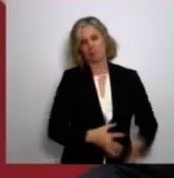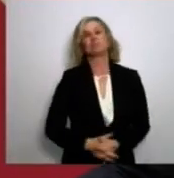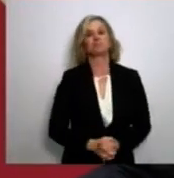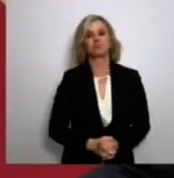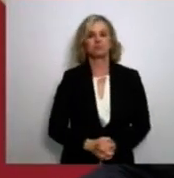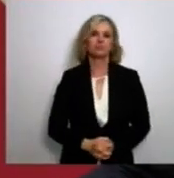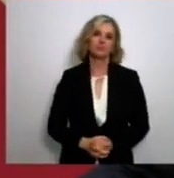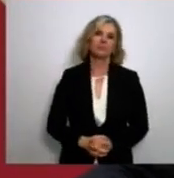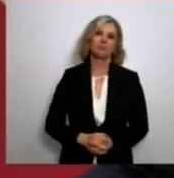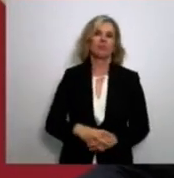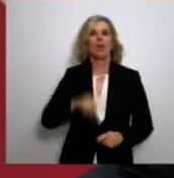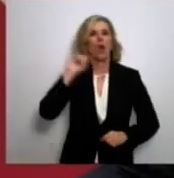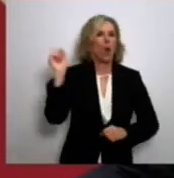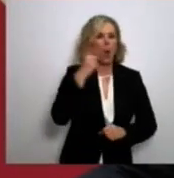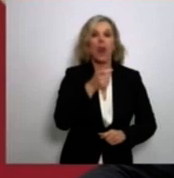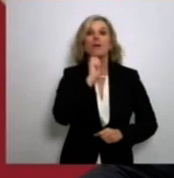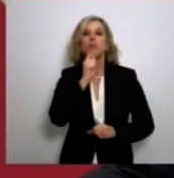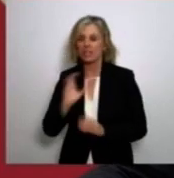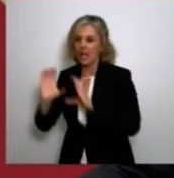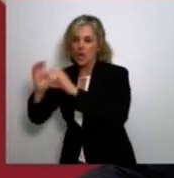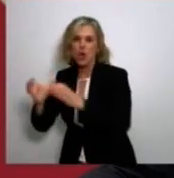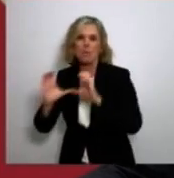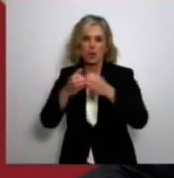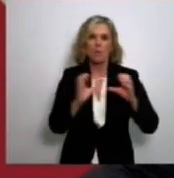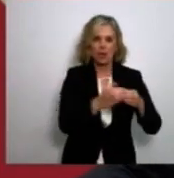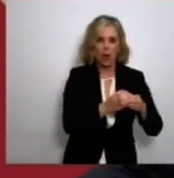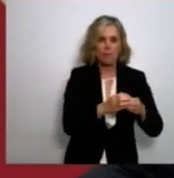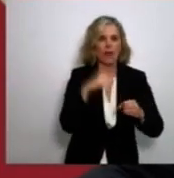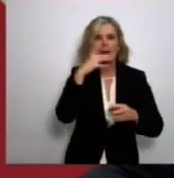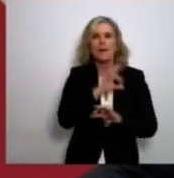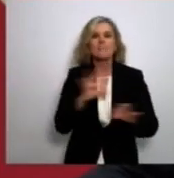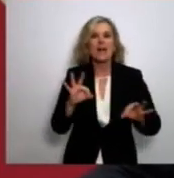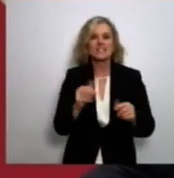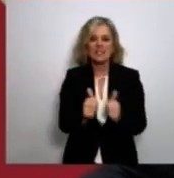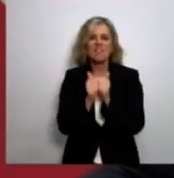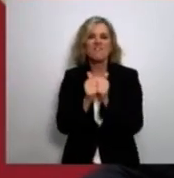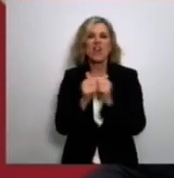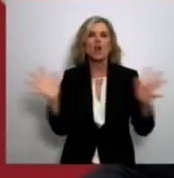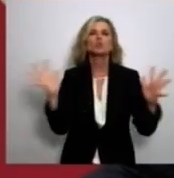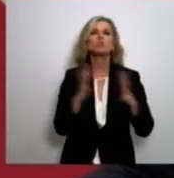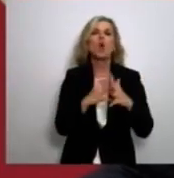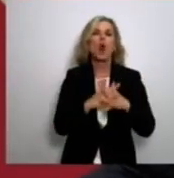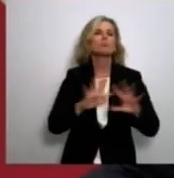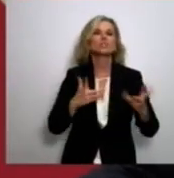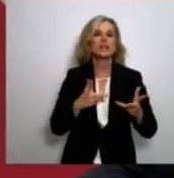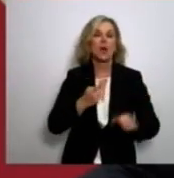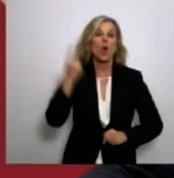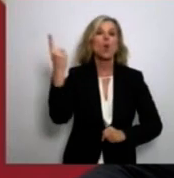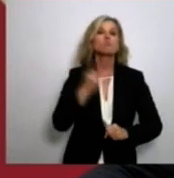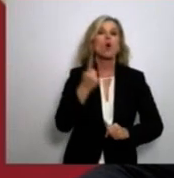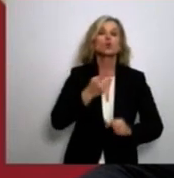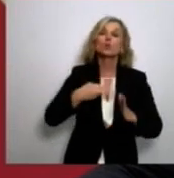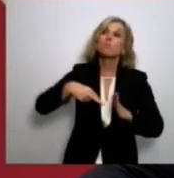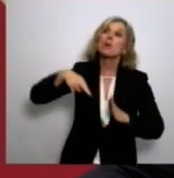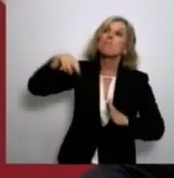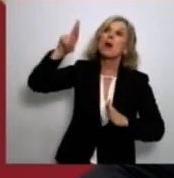Πασόκ, ΣΥΡΙΖΑ, Χρυσής Αυγής, ΚΚΕ κτλ. Είναι ένας εμφύλιος για το ποιος θα πάρει μεγαλύτερο ποσοστό και θα είναι πιο κοντά